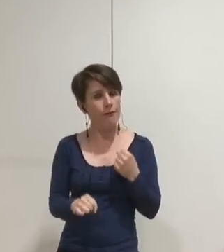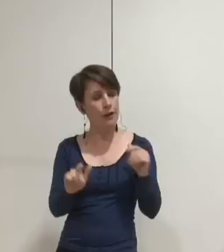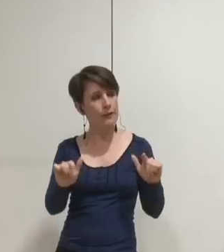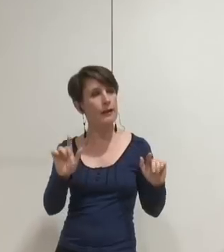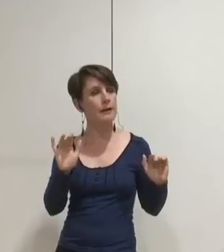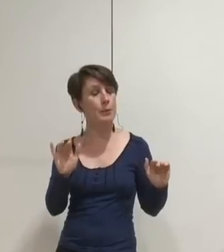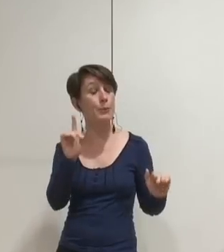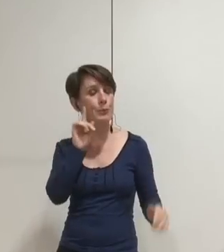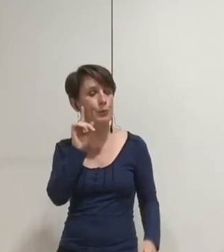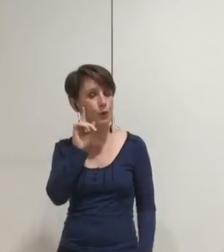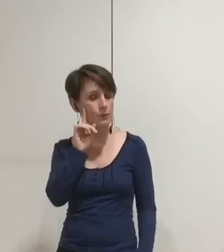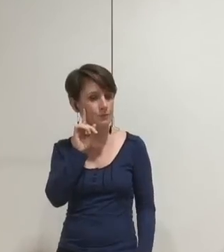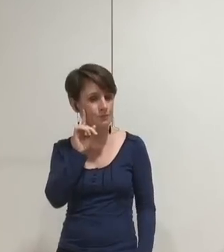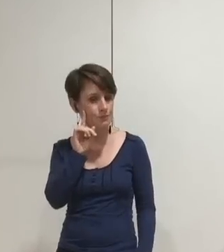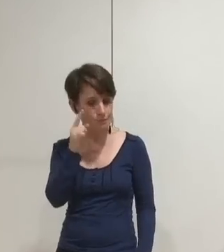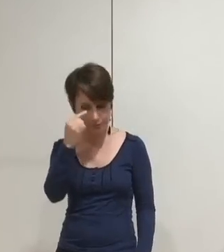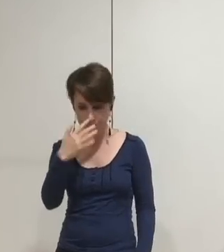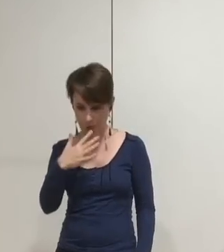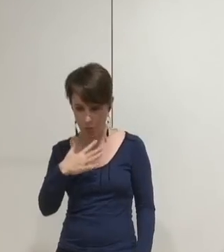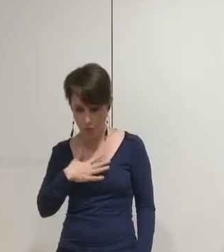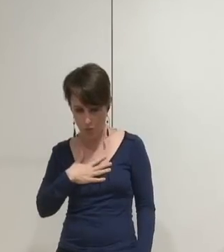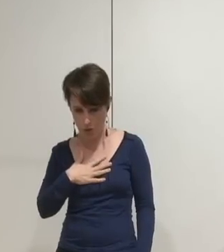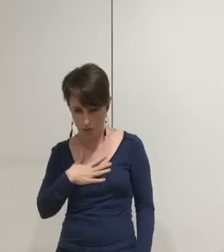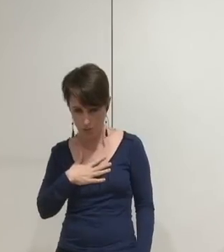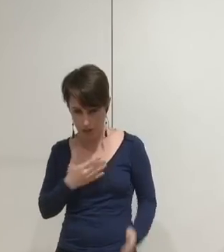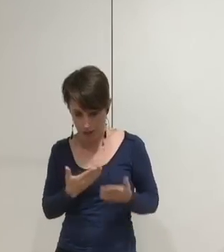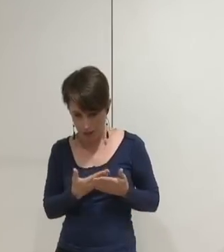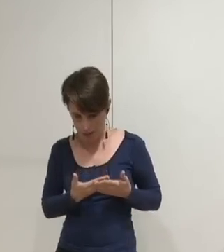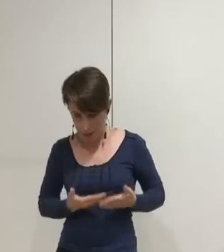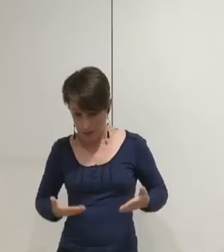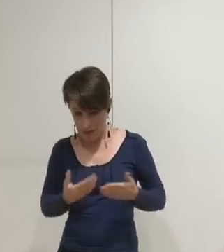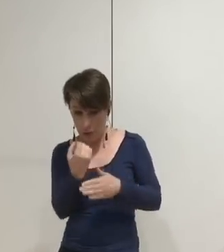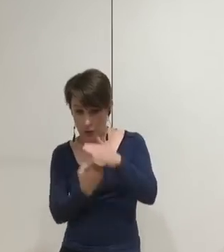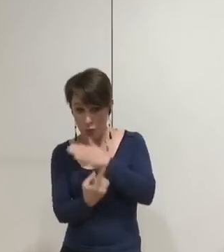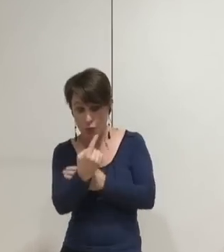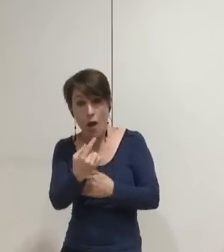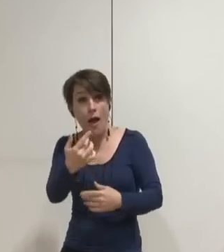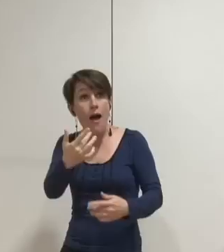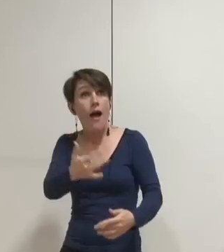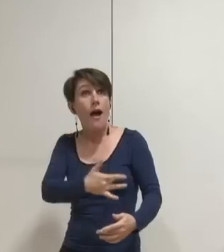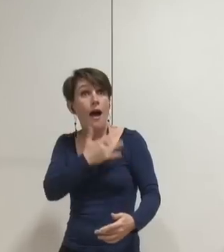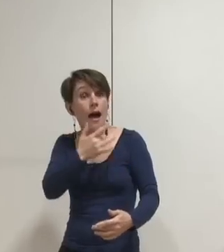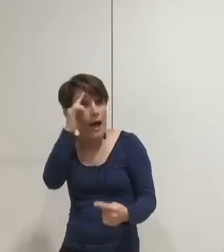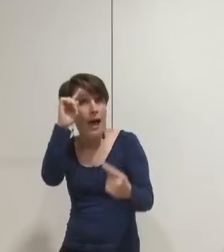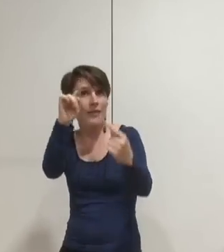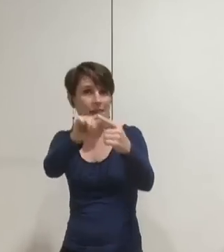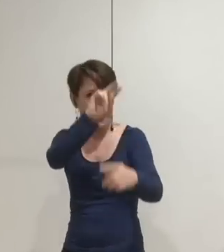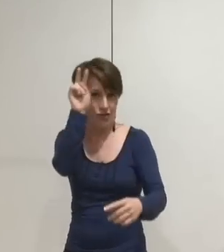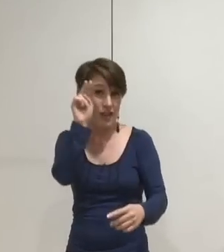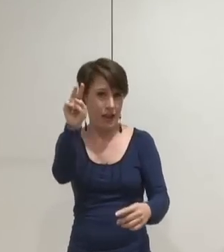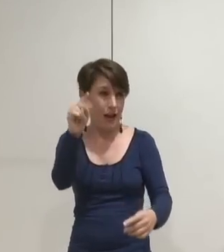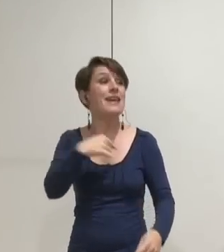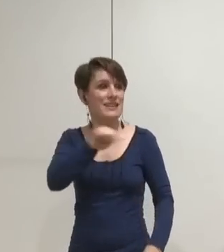que l'intérêt général c'est nous qui en sommes les dépositaires le conseil municipal